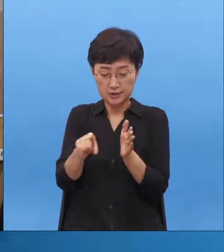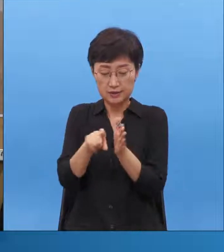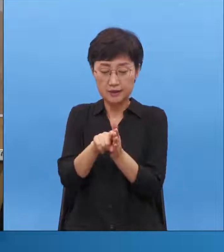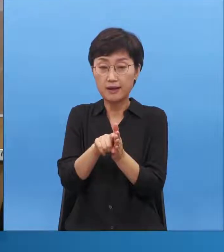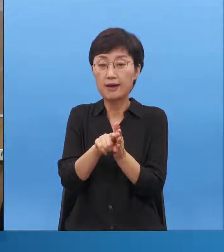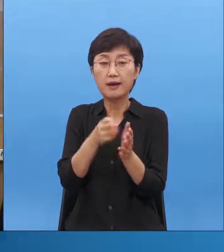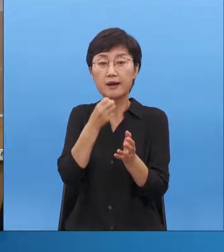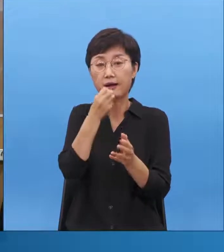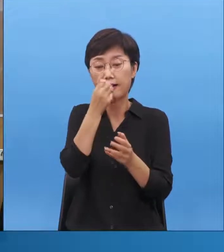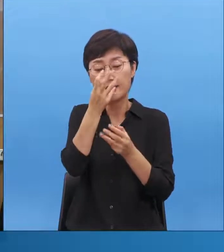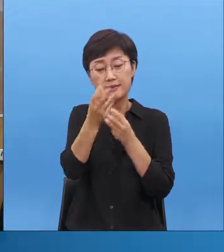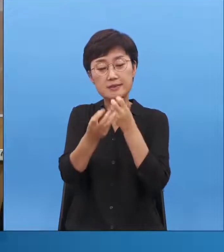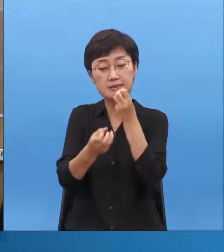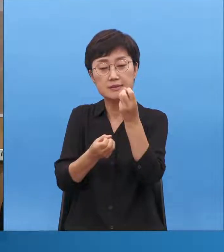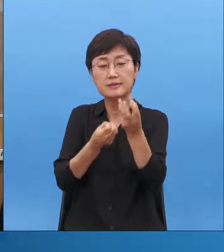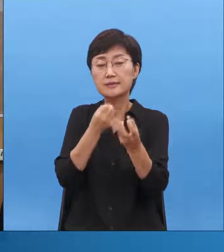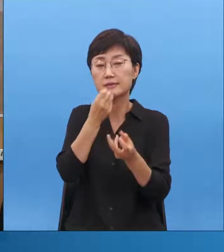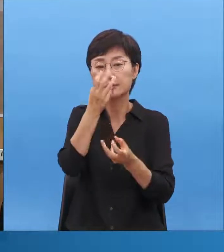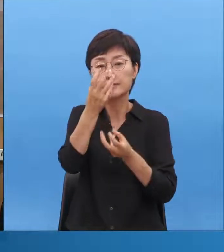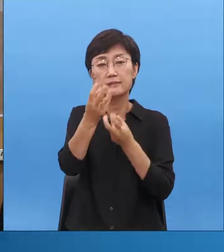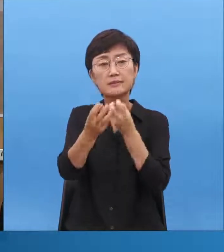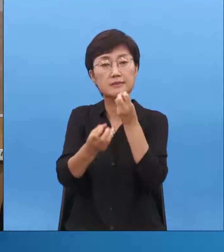이것이 나의